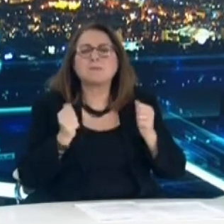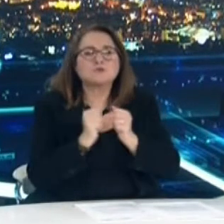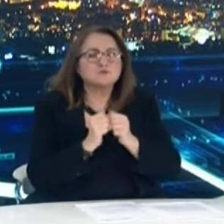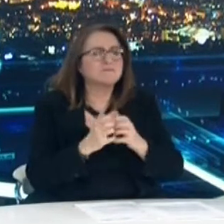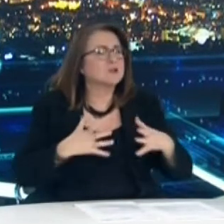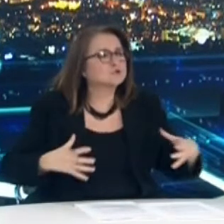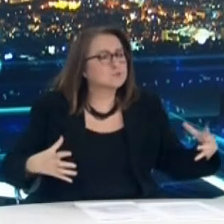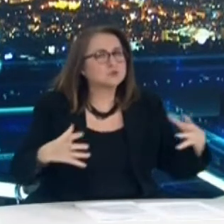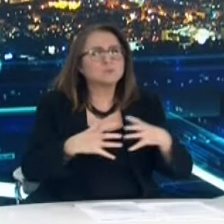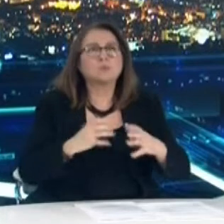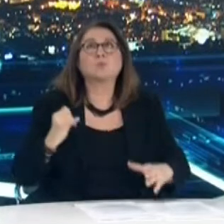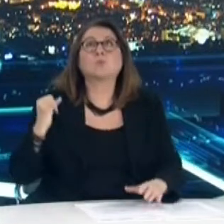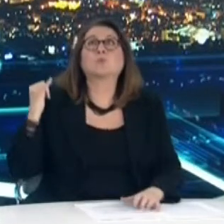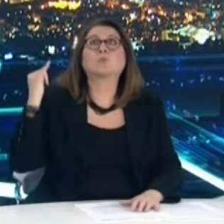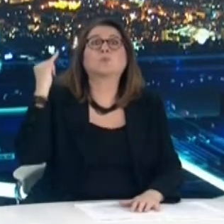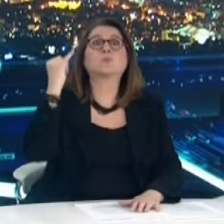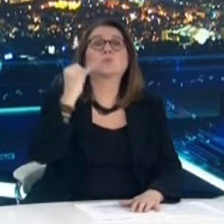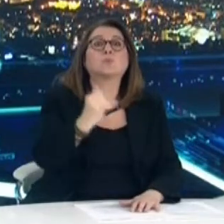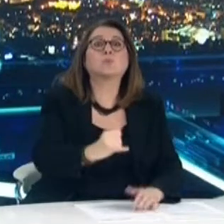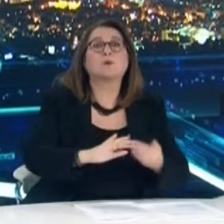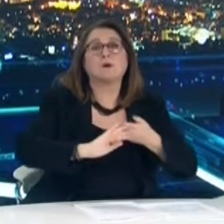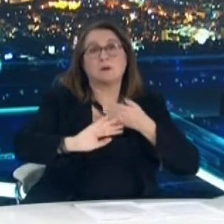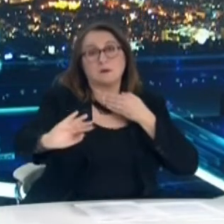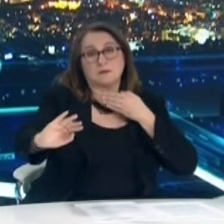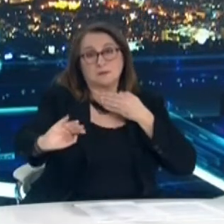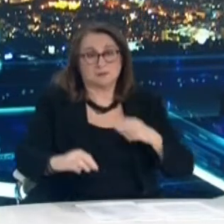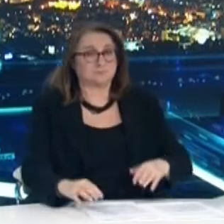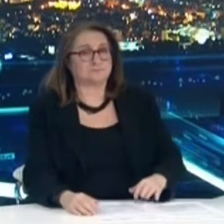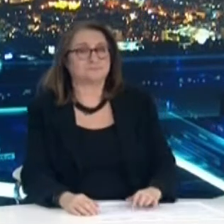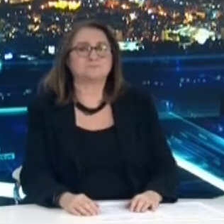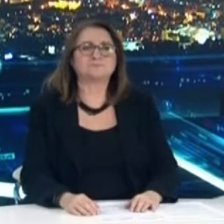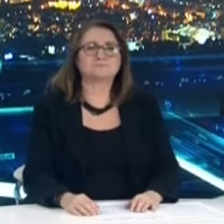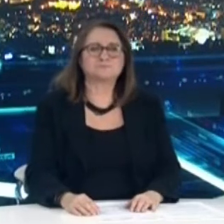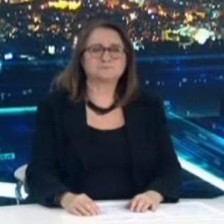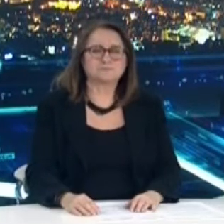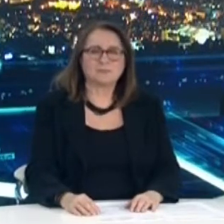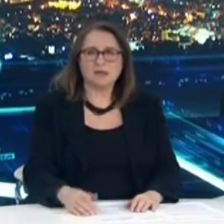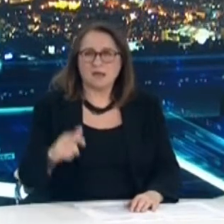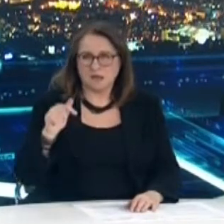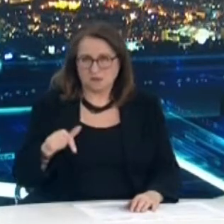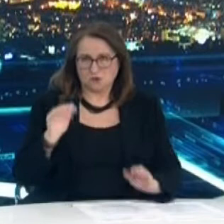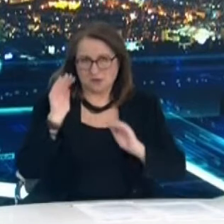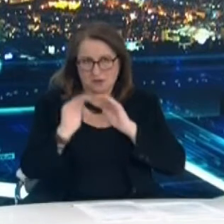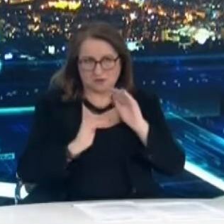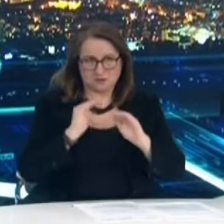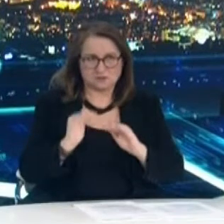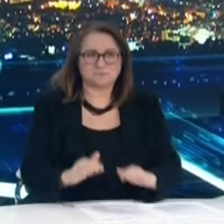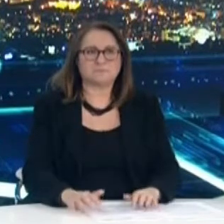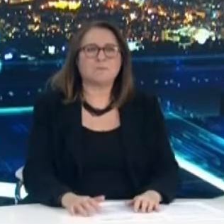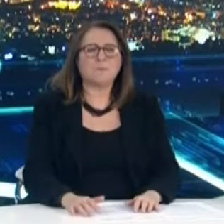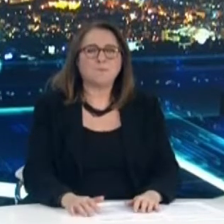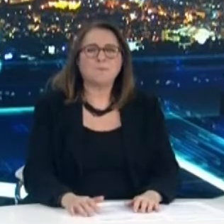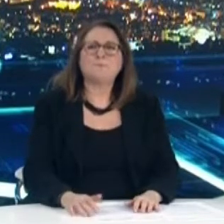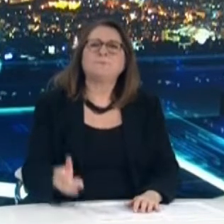Ευχαριστούμε, κύριε Υπουργέ. Να περάσουμε σε ερωτήσεις. Η κυρία Χαραλαμπάκου από τον τηλεοπτικό σταθμό Αντένα. Εκτιμάται ότι έως στις